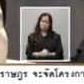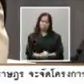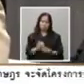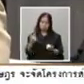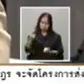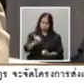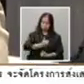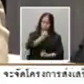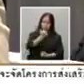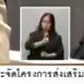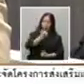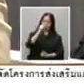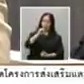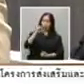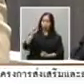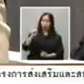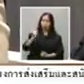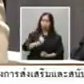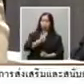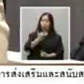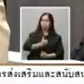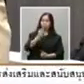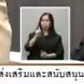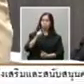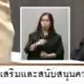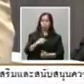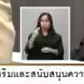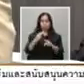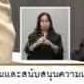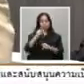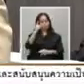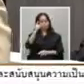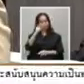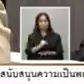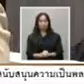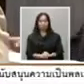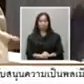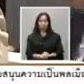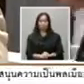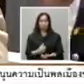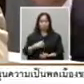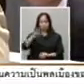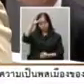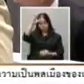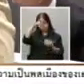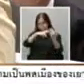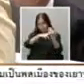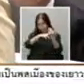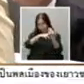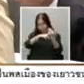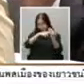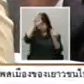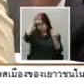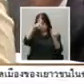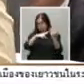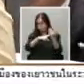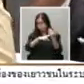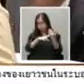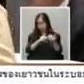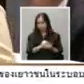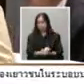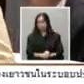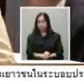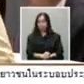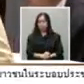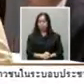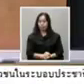ราพอแล้วครับ นะครับ พอแล้วครับ เสียหายมากครับ ผมอย่างนี้ผมประท้วงครับท่านประธาน ปล่อยไปให้พูดได้ไงครับ